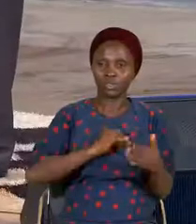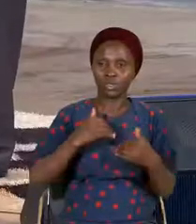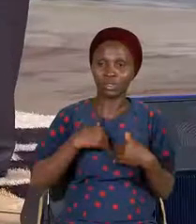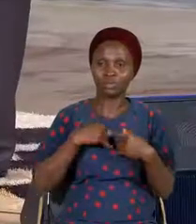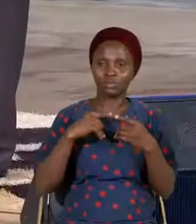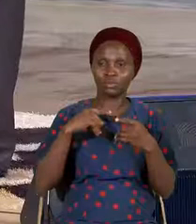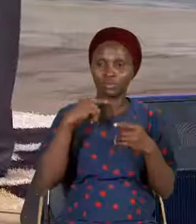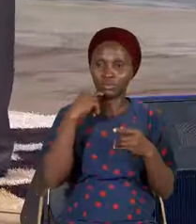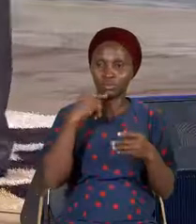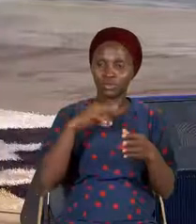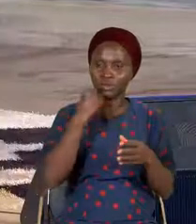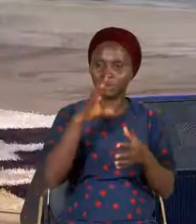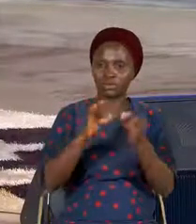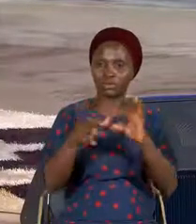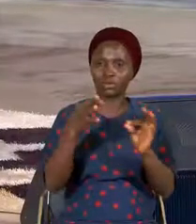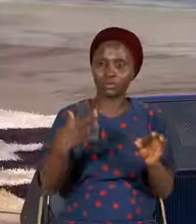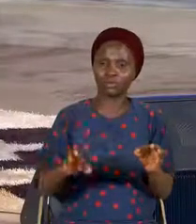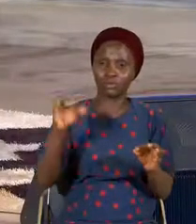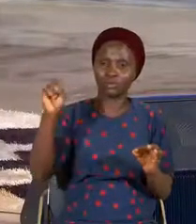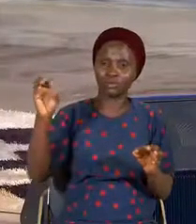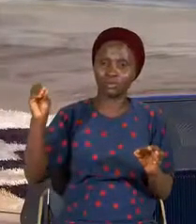j'ai déjà cité le cas de Salomon.